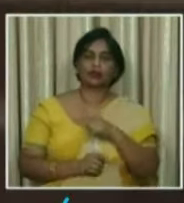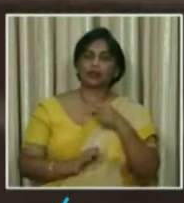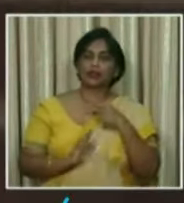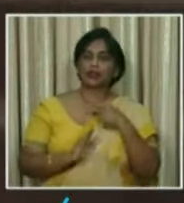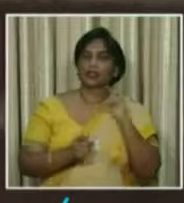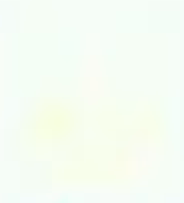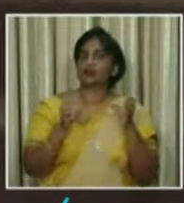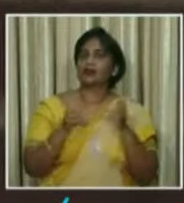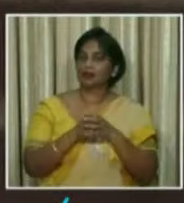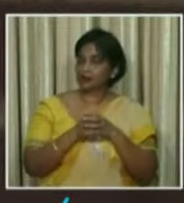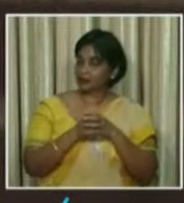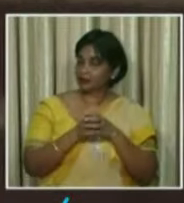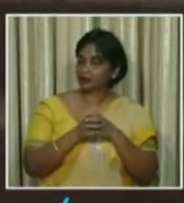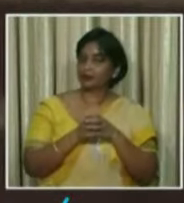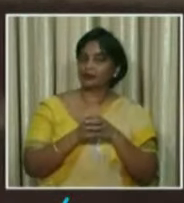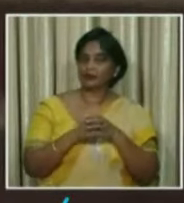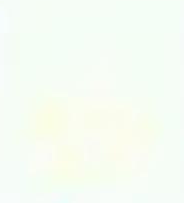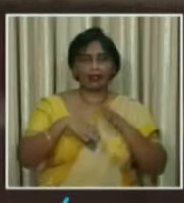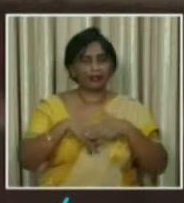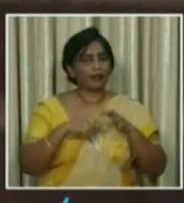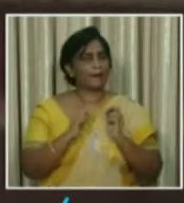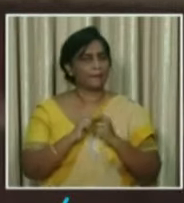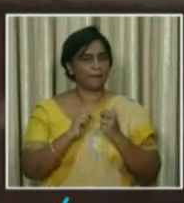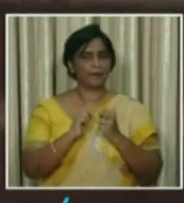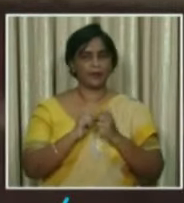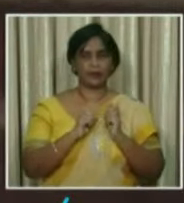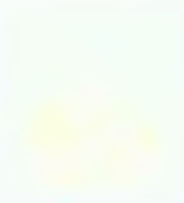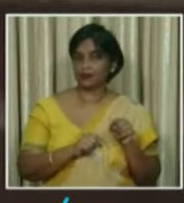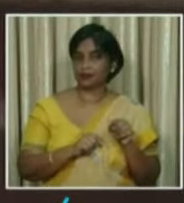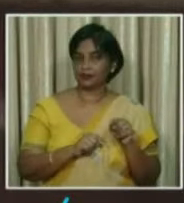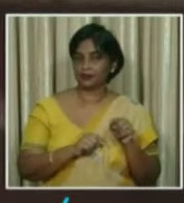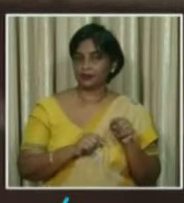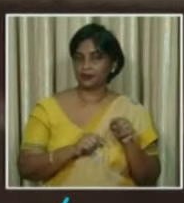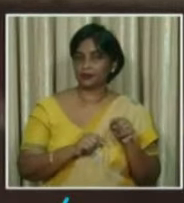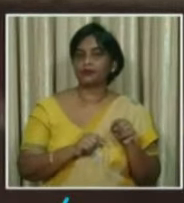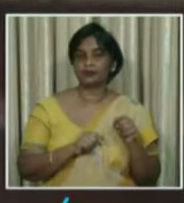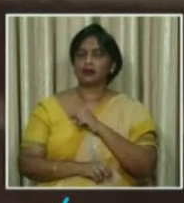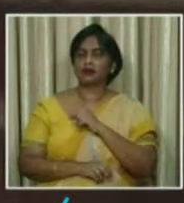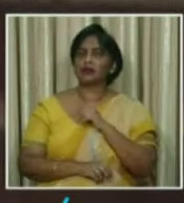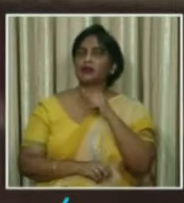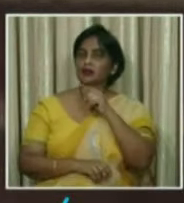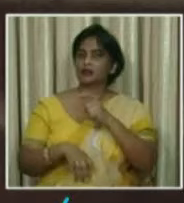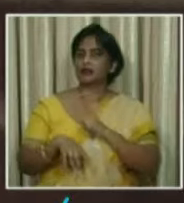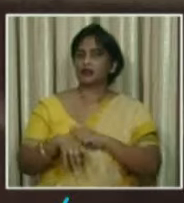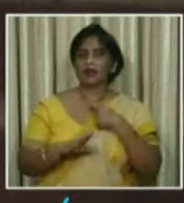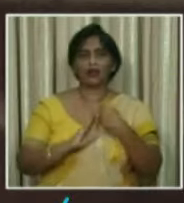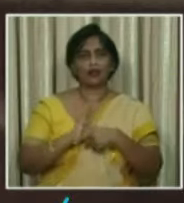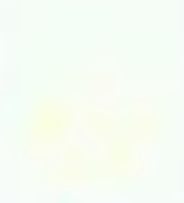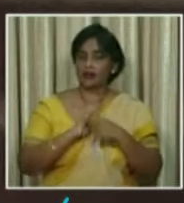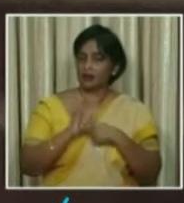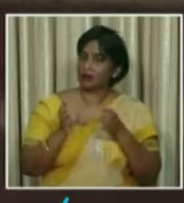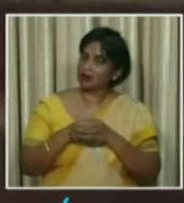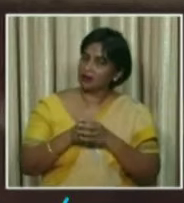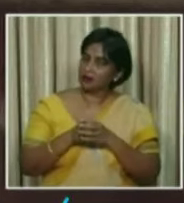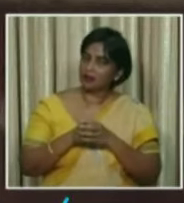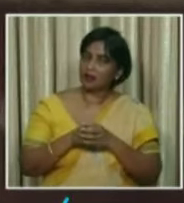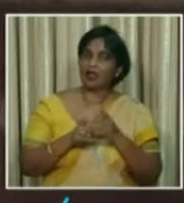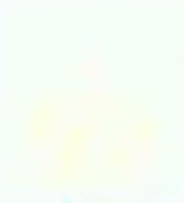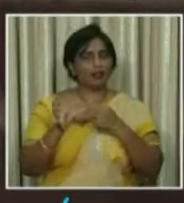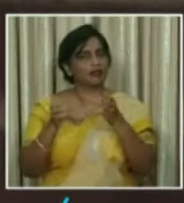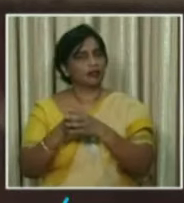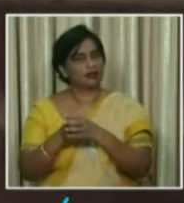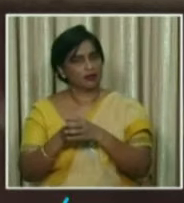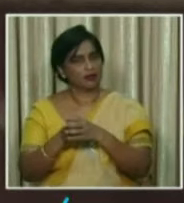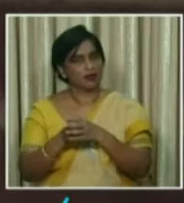ක්‍රිකට් කණ්ඩායම අත්විඳපු ප්‍රශ්නයක් ගැන මේ පාර්ලිමේන්තුවේ සභාවේ අවධානය යොමු කරලා තිබුණා. ඉතින් ලංකා කණ්ඩායම පමණක් නෙමෙයි අයර්ලන්ත